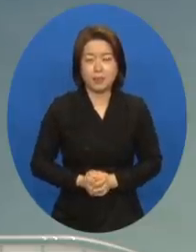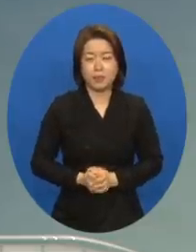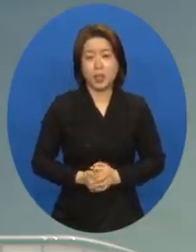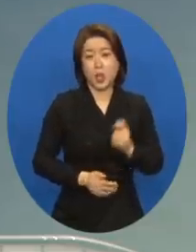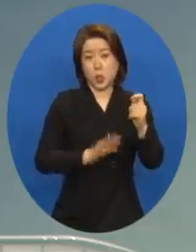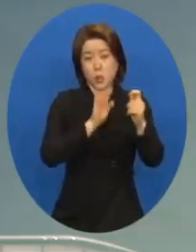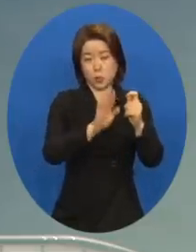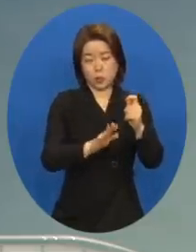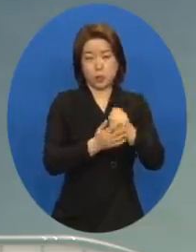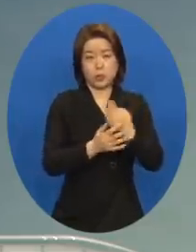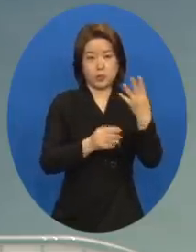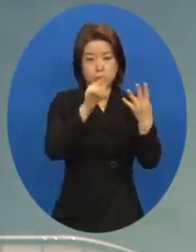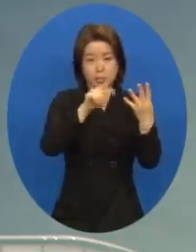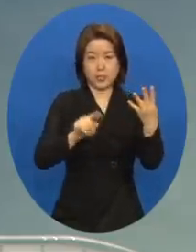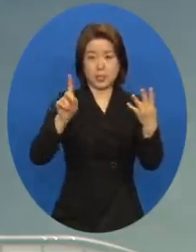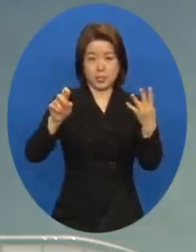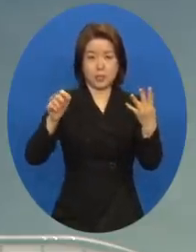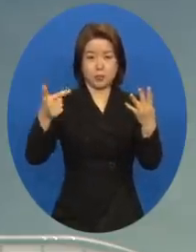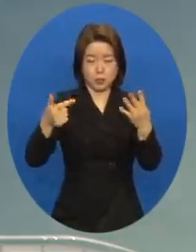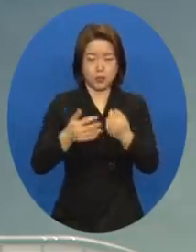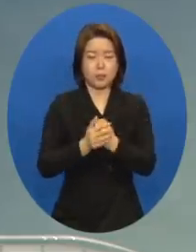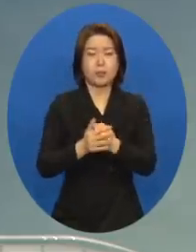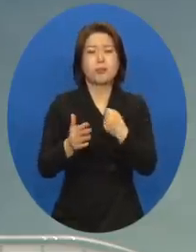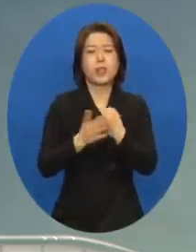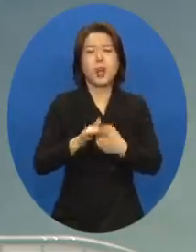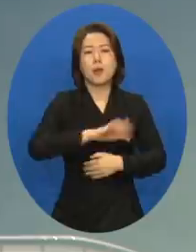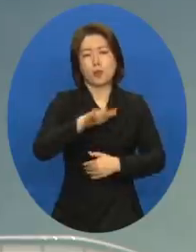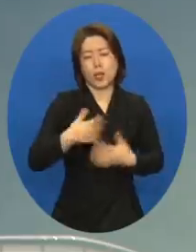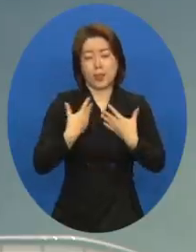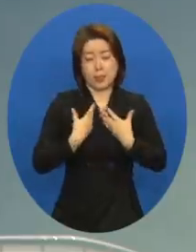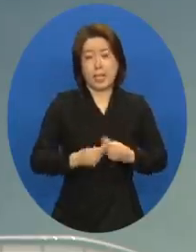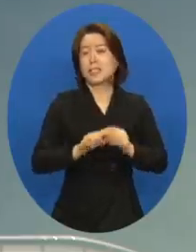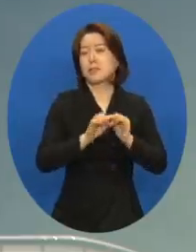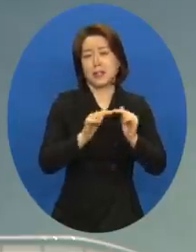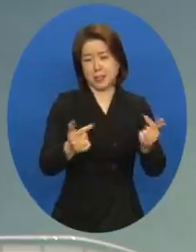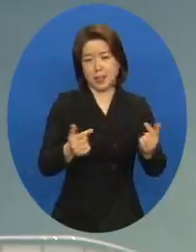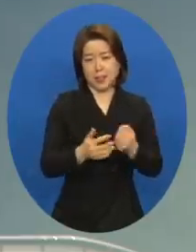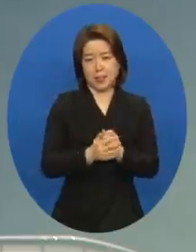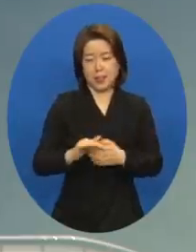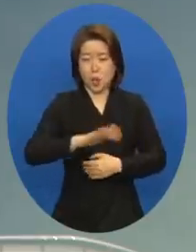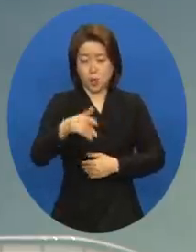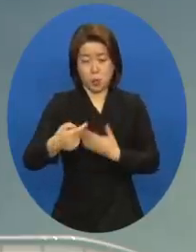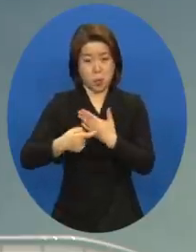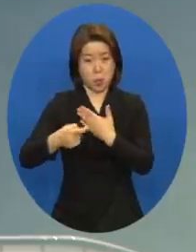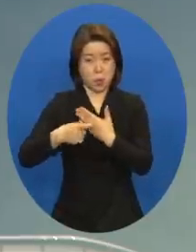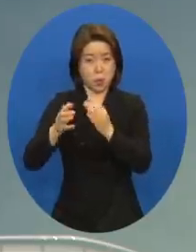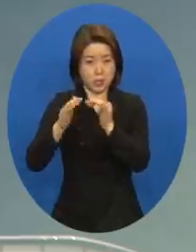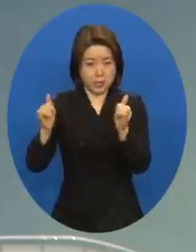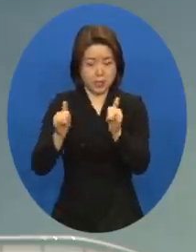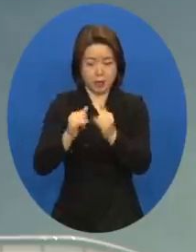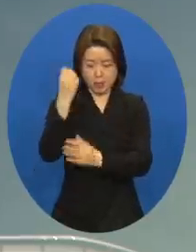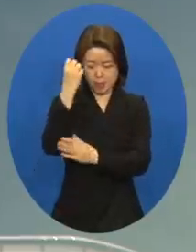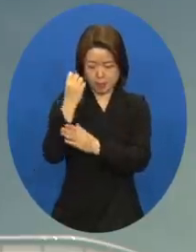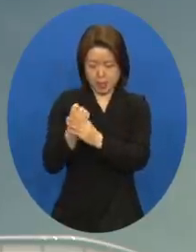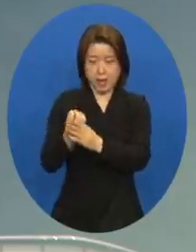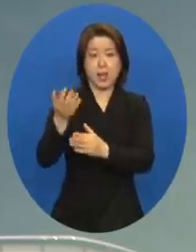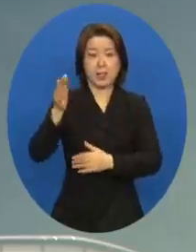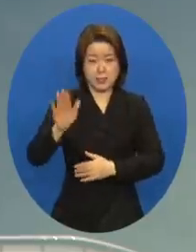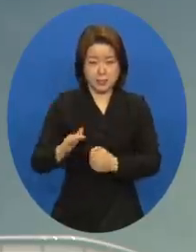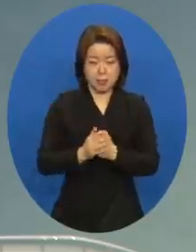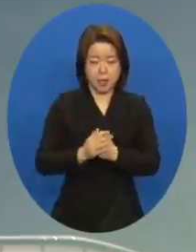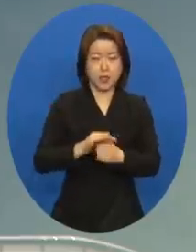고린도후서 4장 16절 그러므로 우리가 낙심하지 아니하노니 우리의 겉사람은 낡아지나